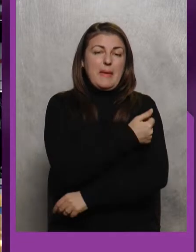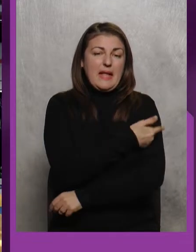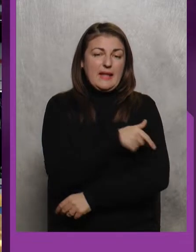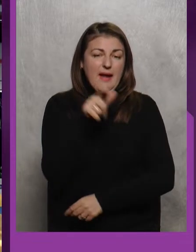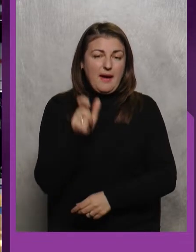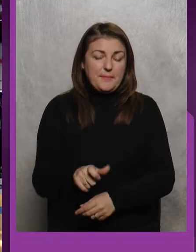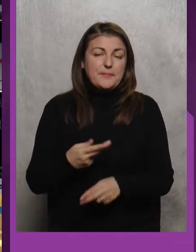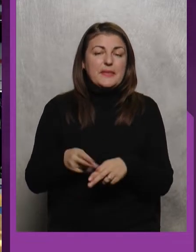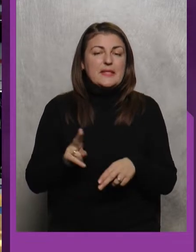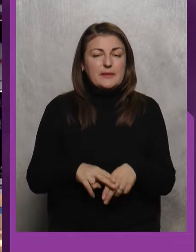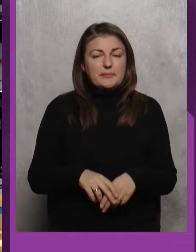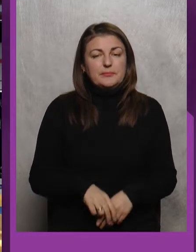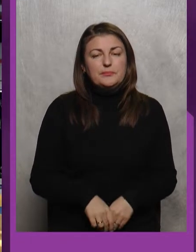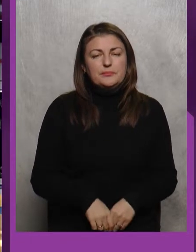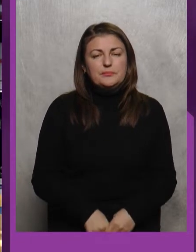Це